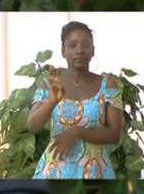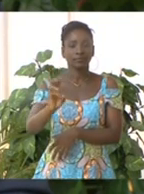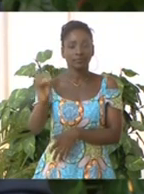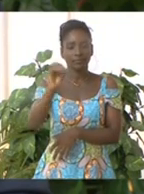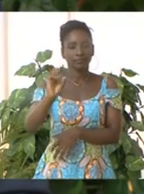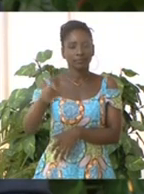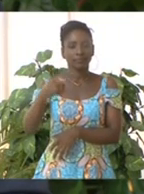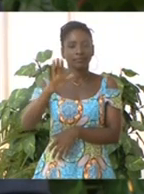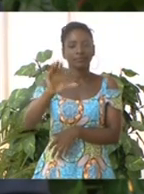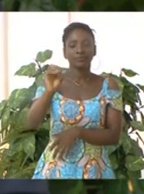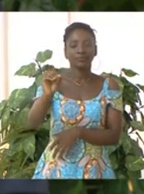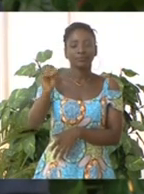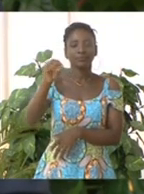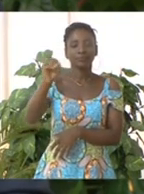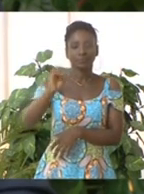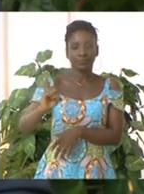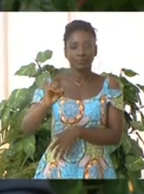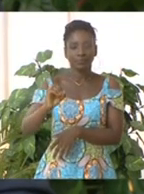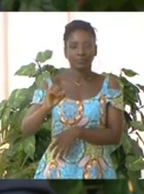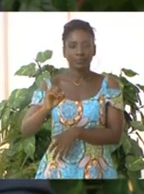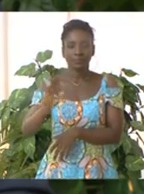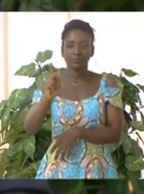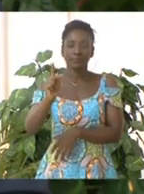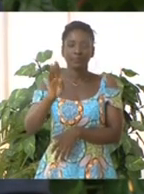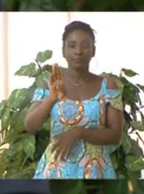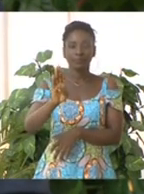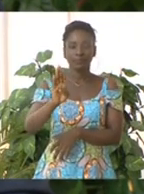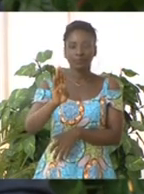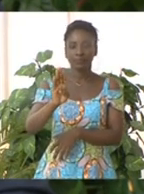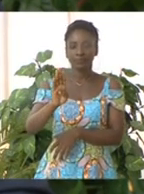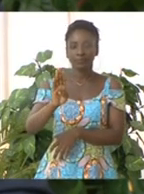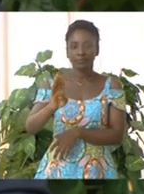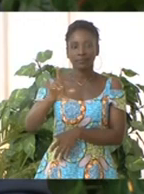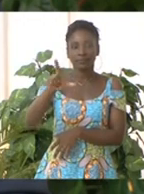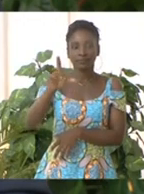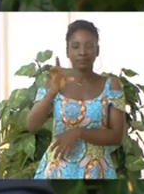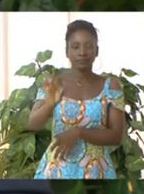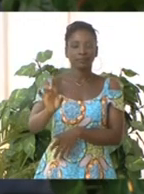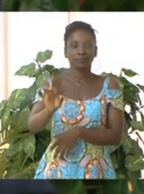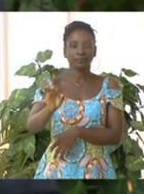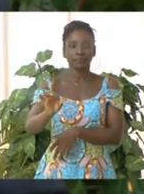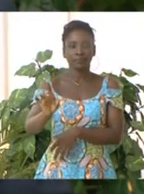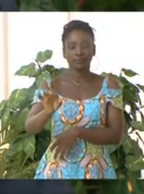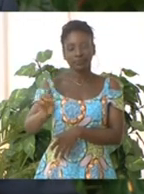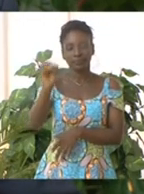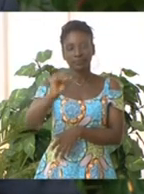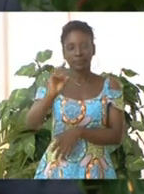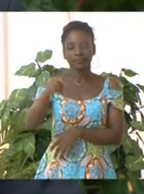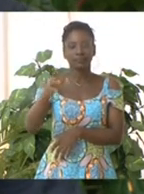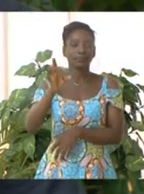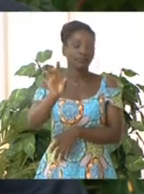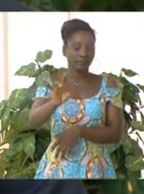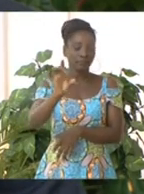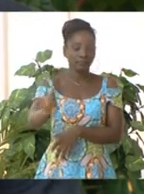soit 0,50%. Kwadio Conan Bertin, 28, soit